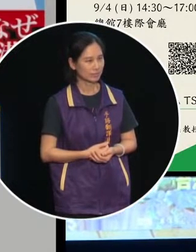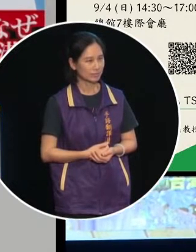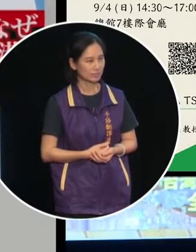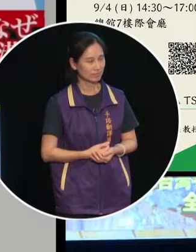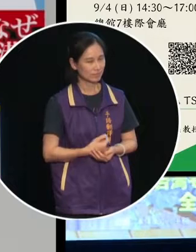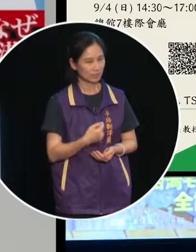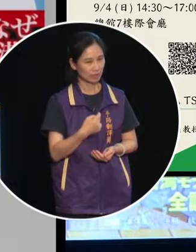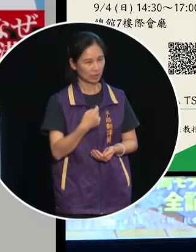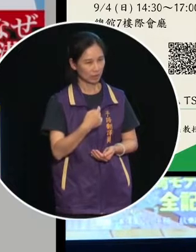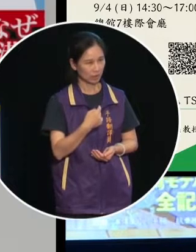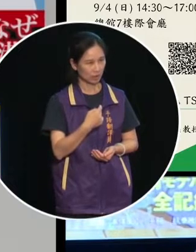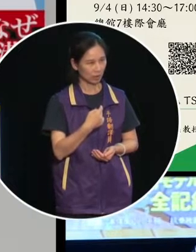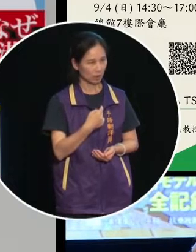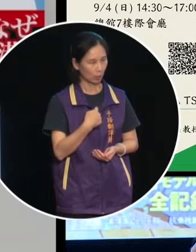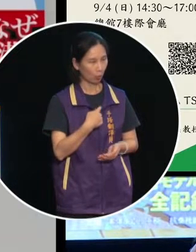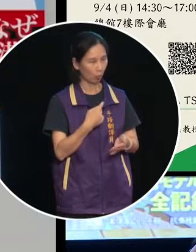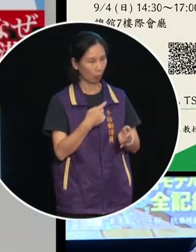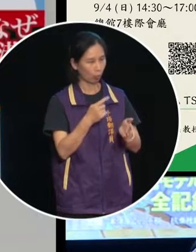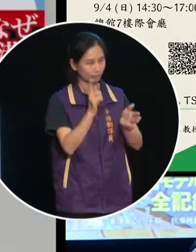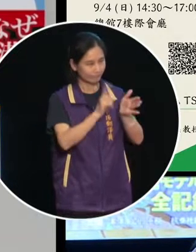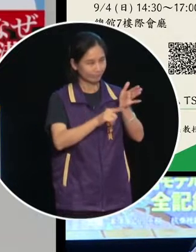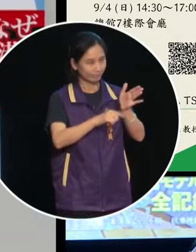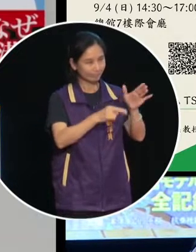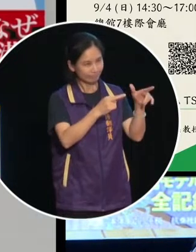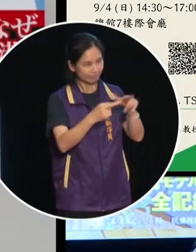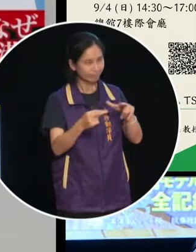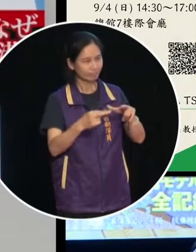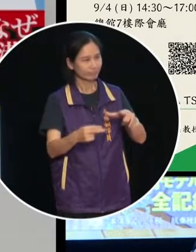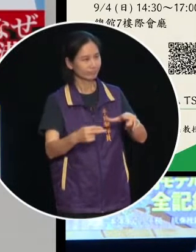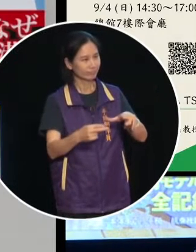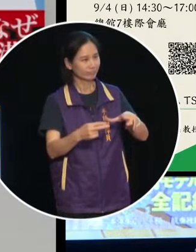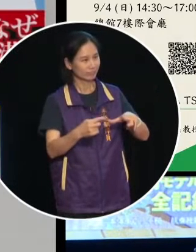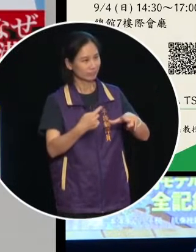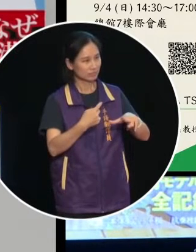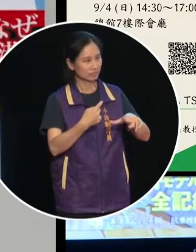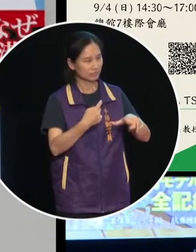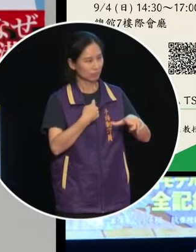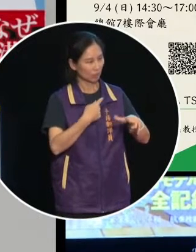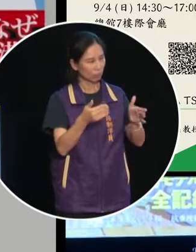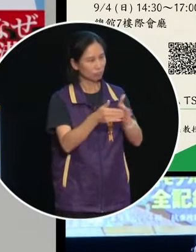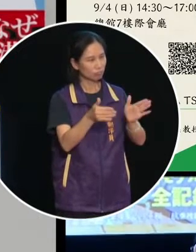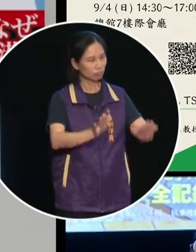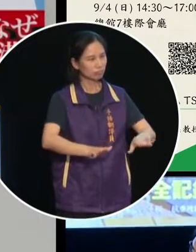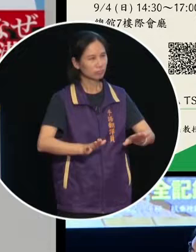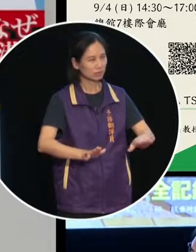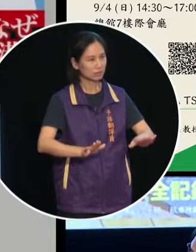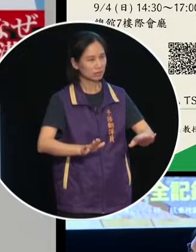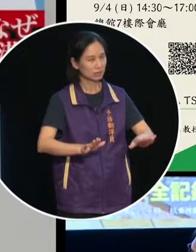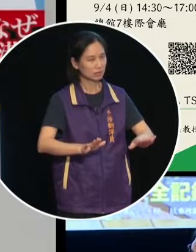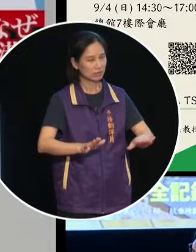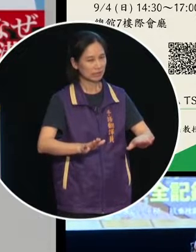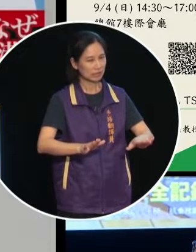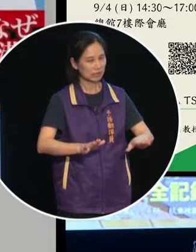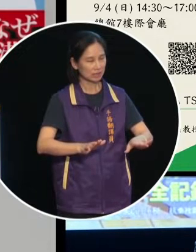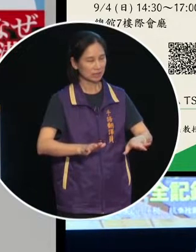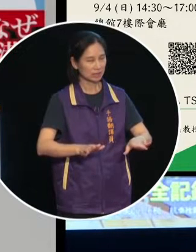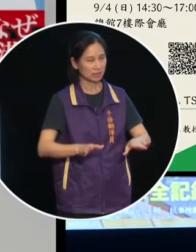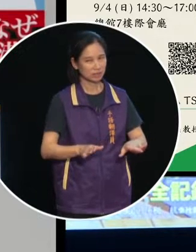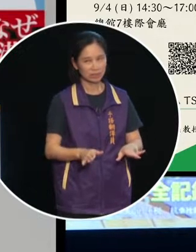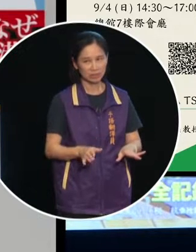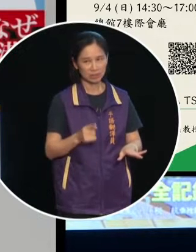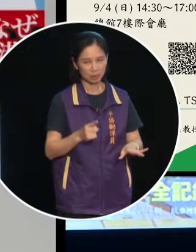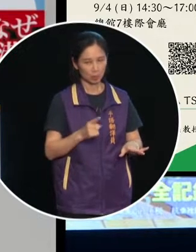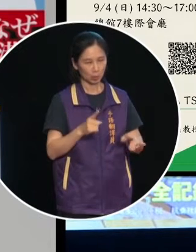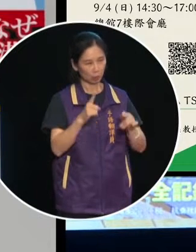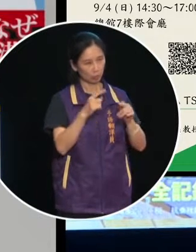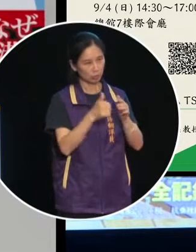那我简单介绍我的到目前现在的人生过